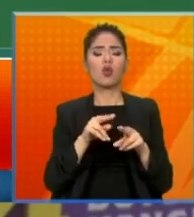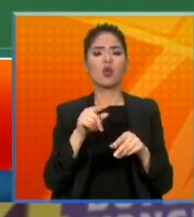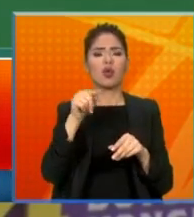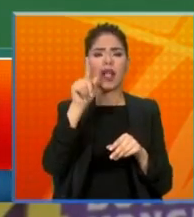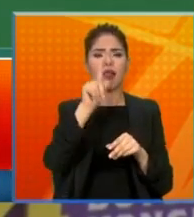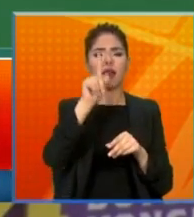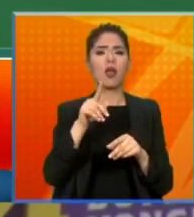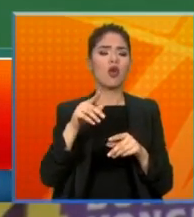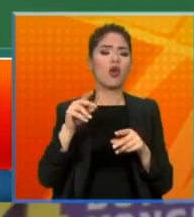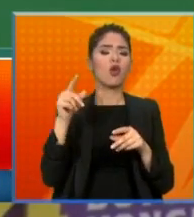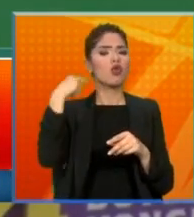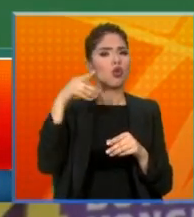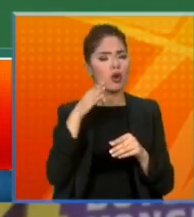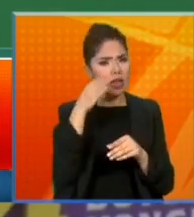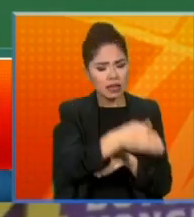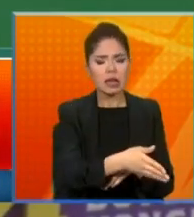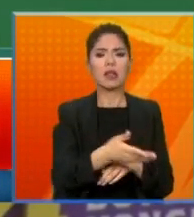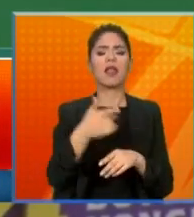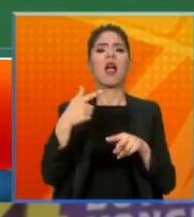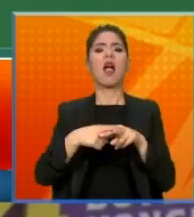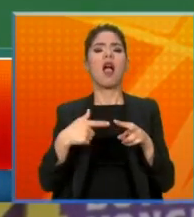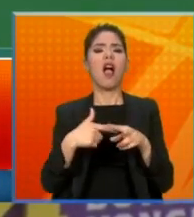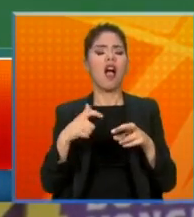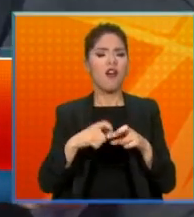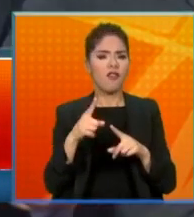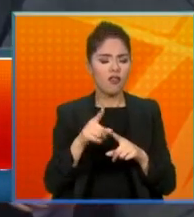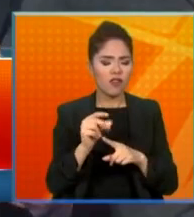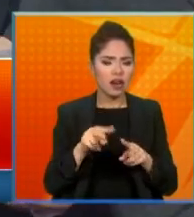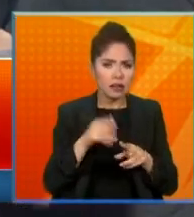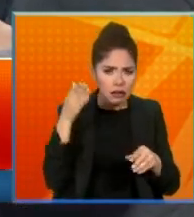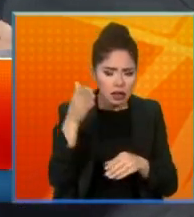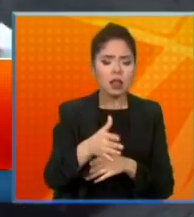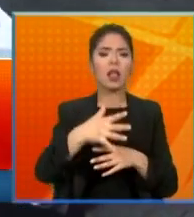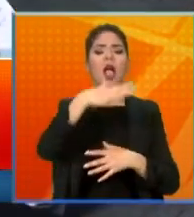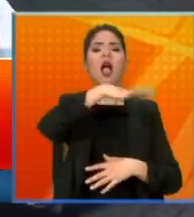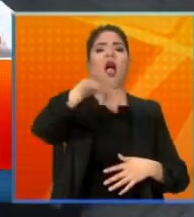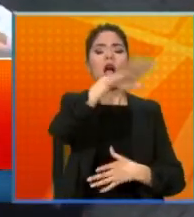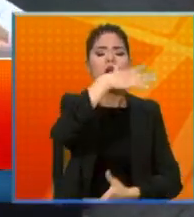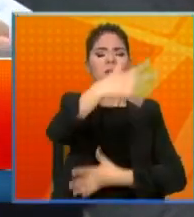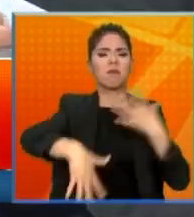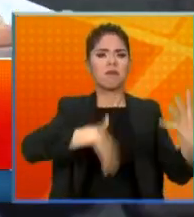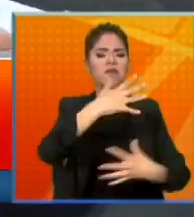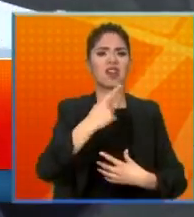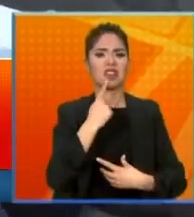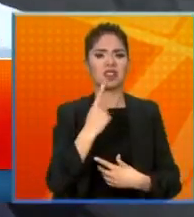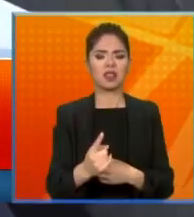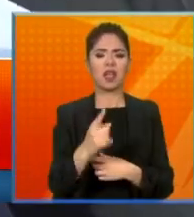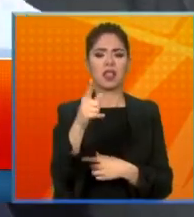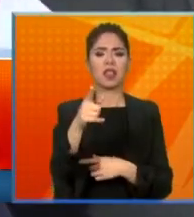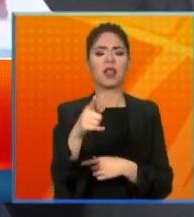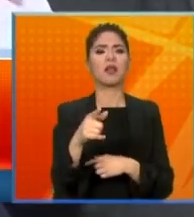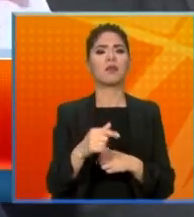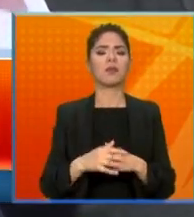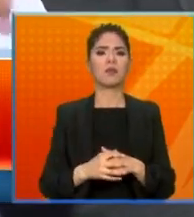girdiler, Afrin'e girdiler, her yeri talan ettiler. Mithat Sancar, Sezai Temelli yerine eş genel